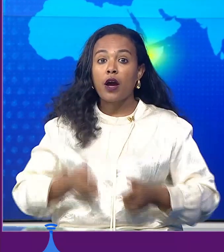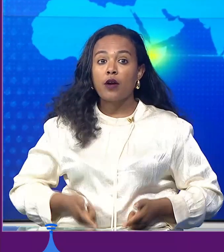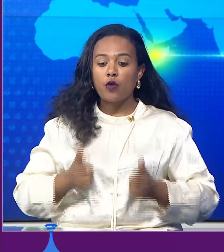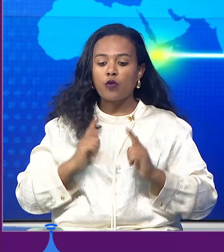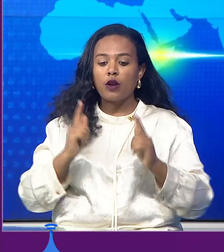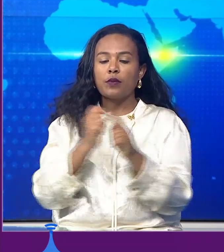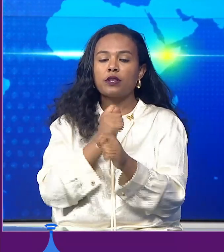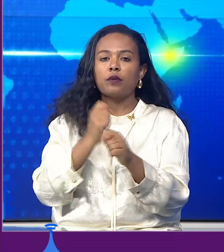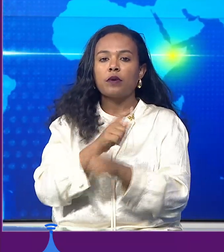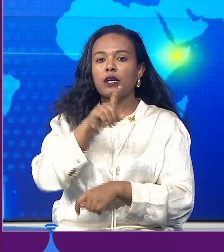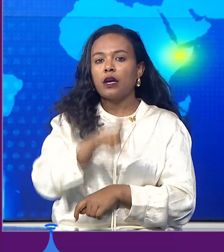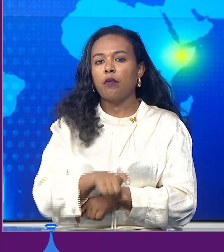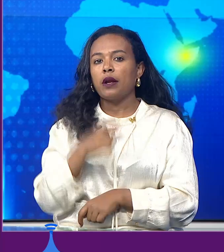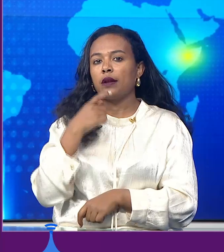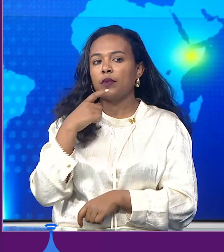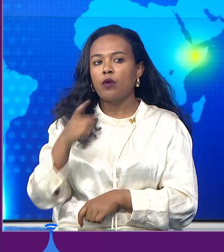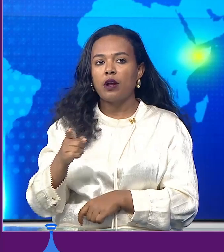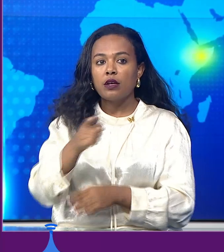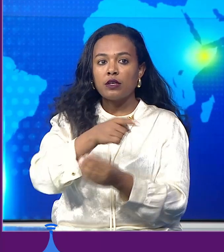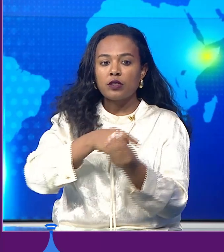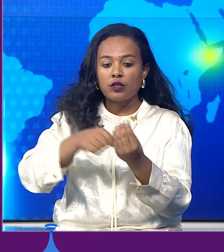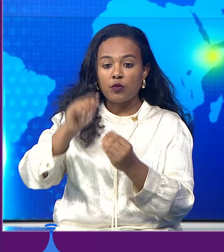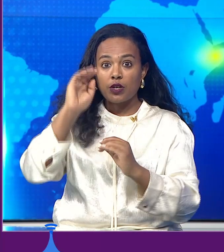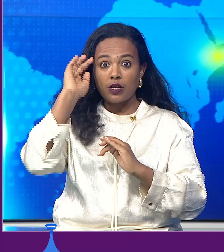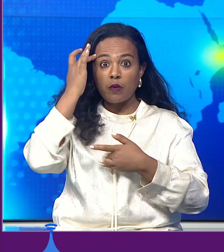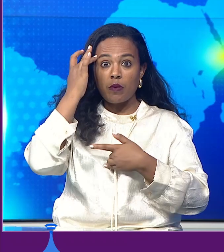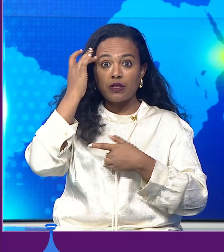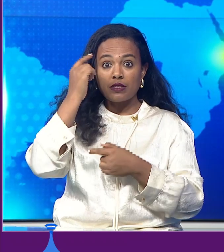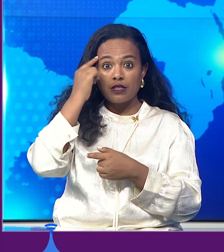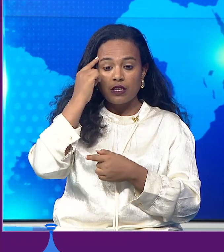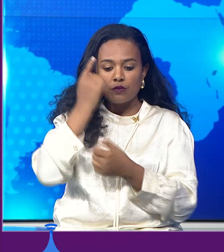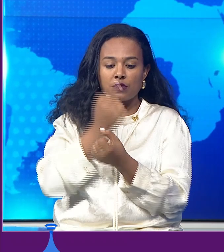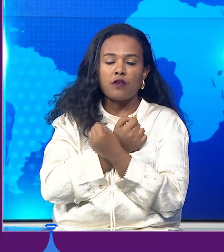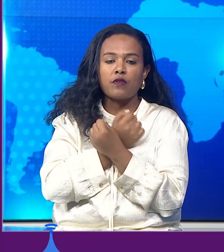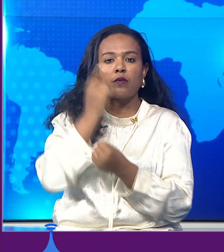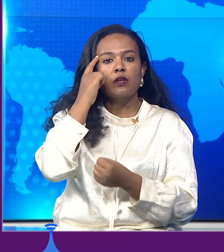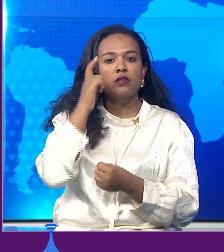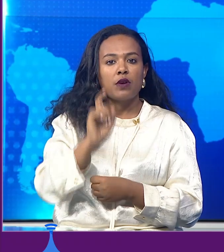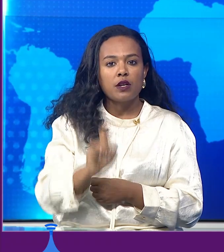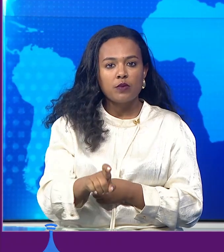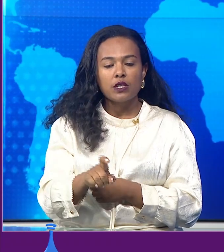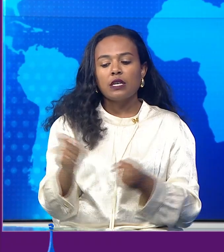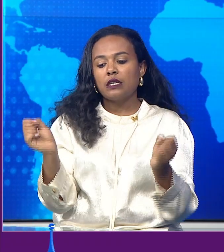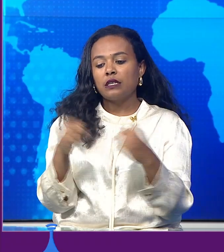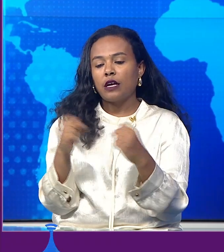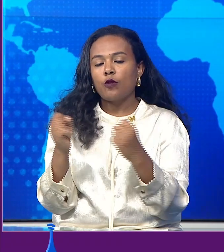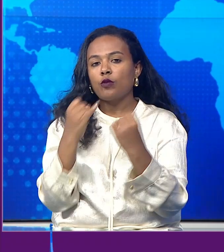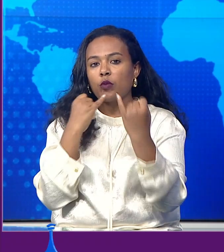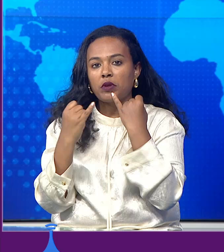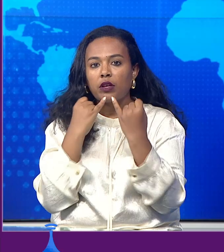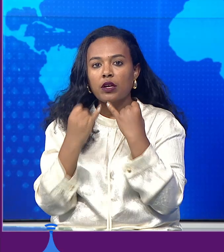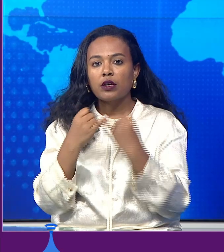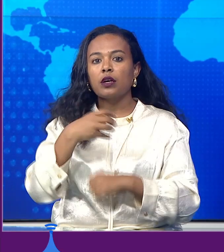መተግበር ይገባልም ብለዋል። ሰሙነ ሕማማትን ስናስብ ስለ ፍቅር ሆነን ማሰብ አለብን። የተጣላነውን በመታረቅ